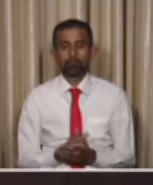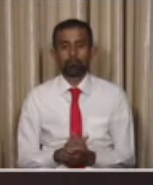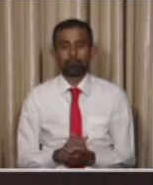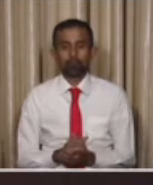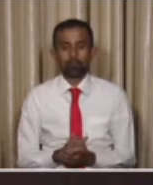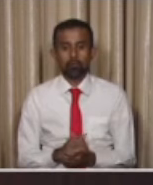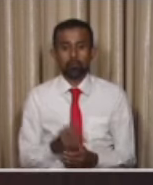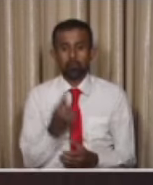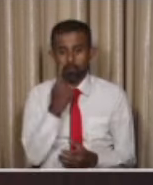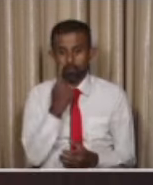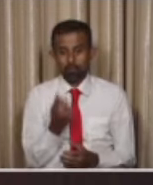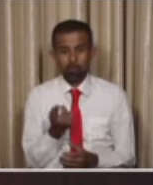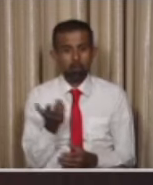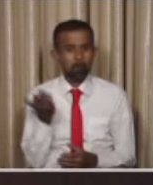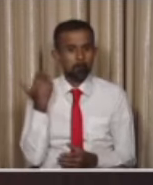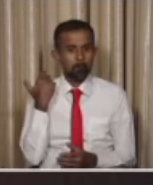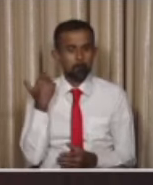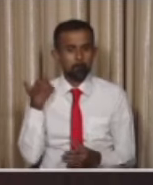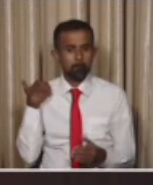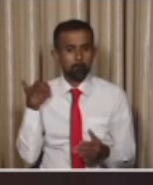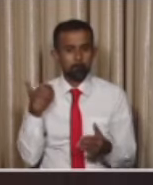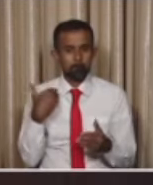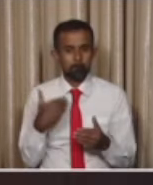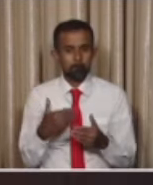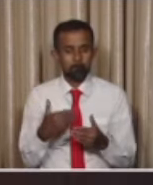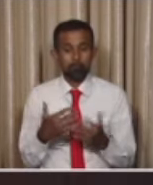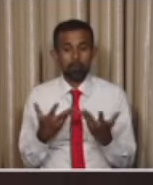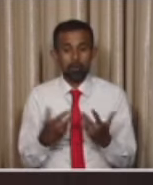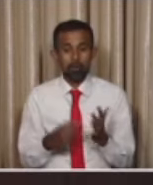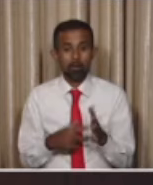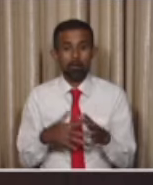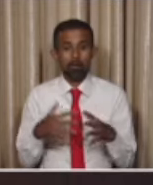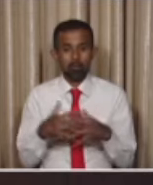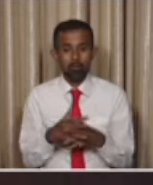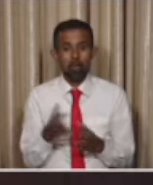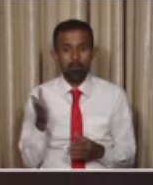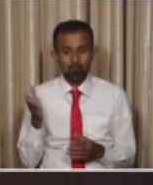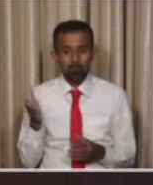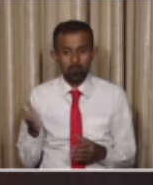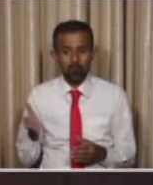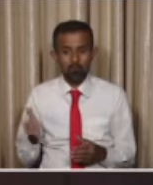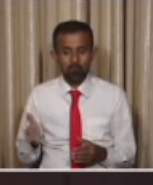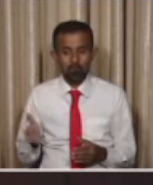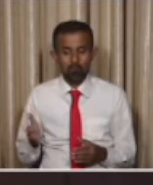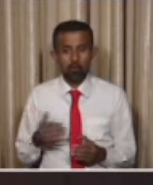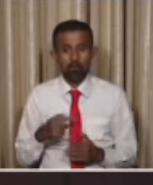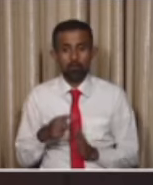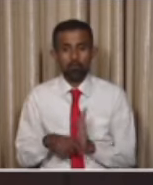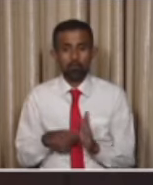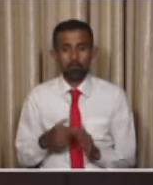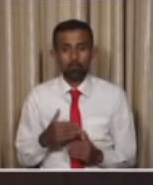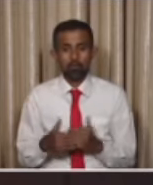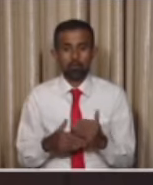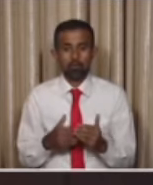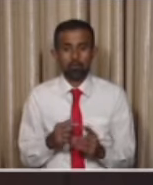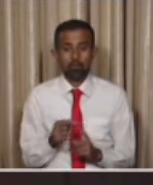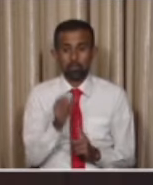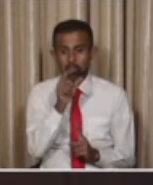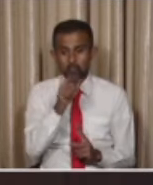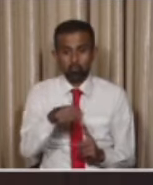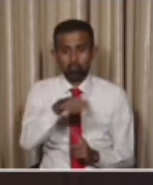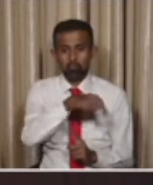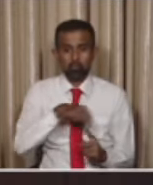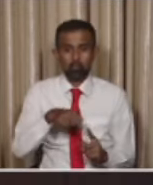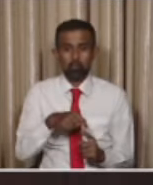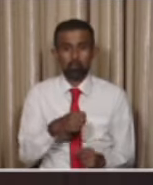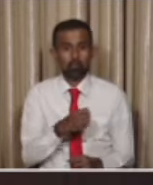Api dakinwa, dem pahuge kalle pura otama meccher niiti diye di merate kriyatmakave chividiye. Kaya puddleya vata kriyatmakron der